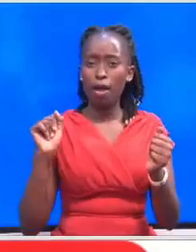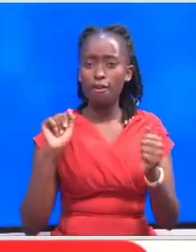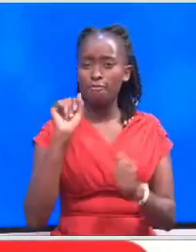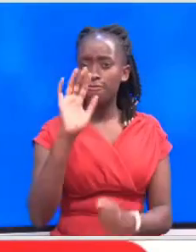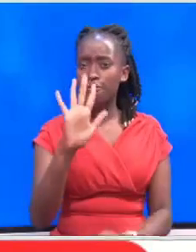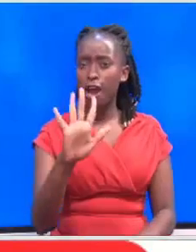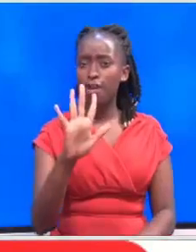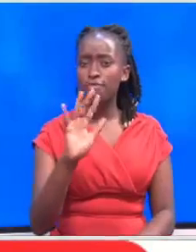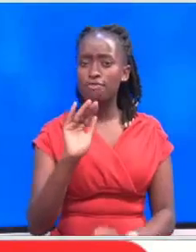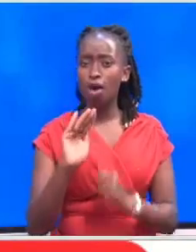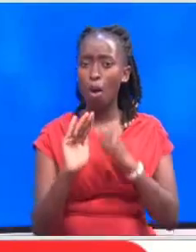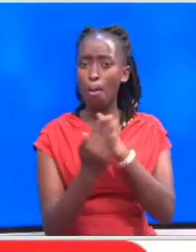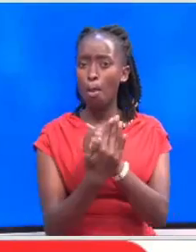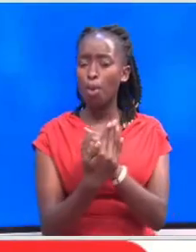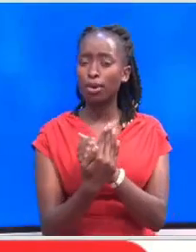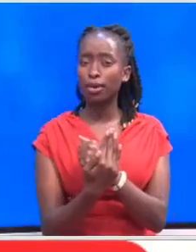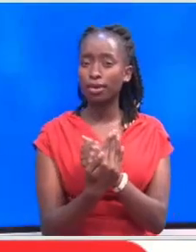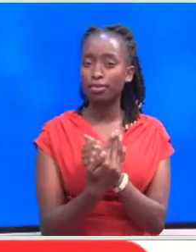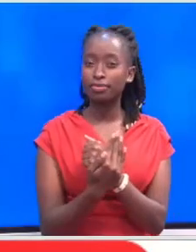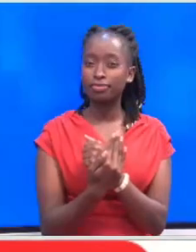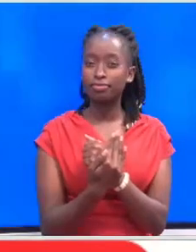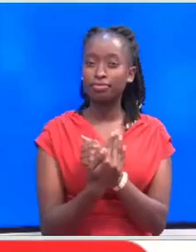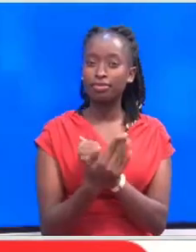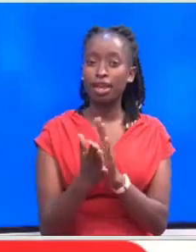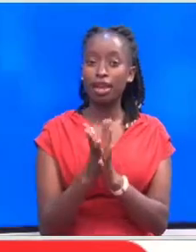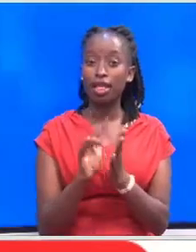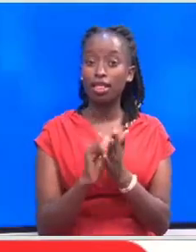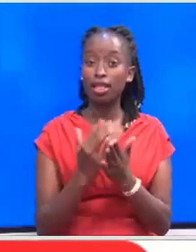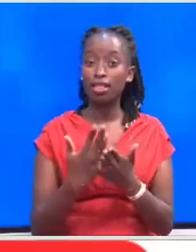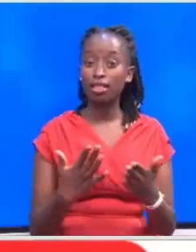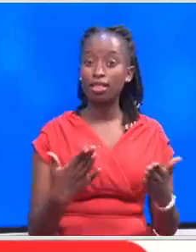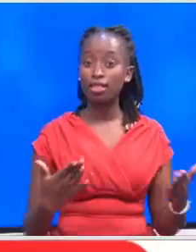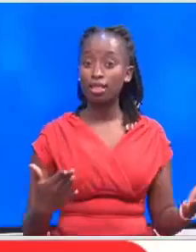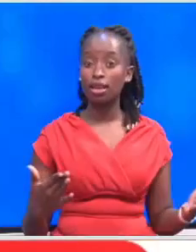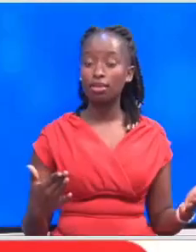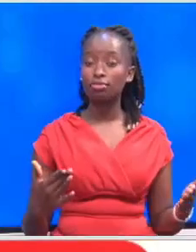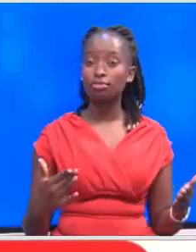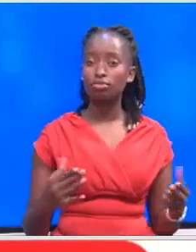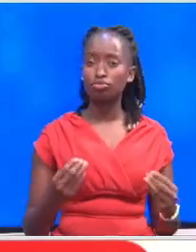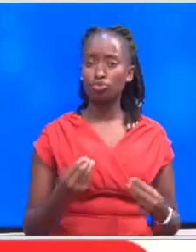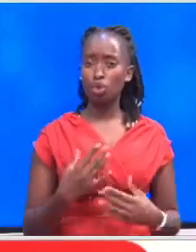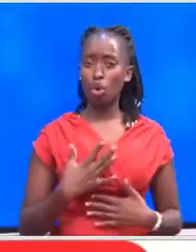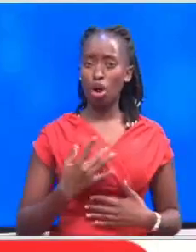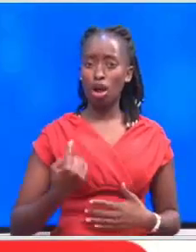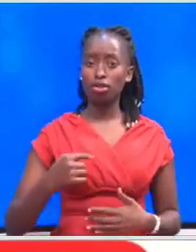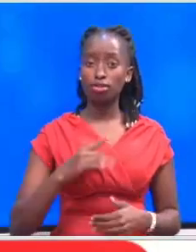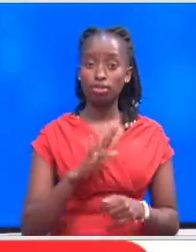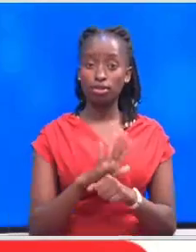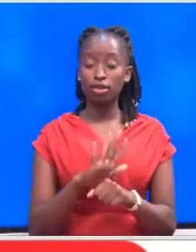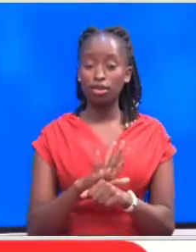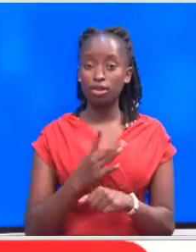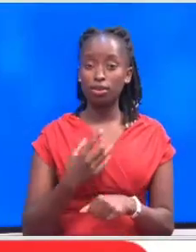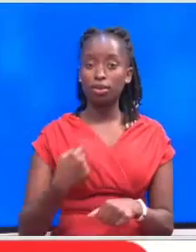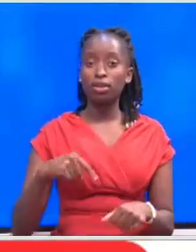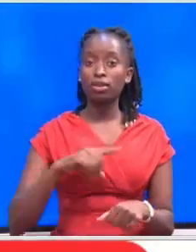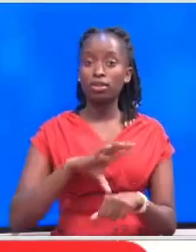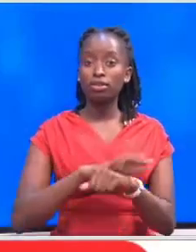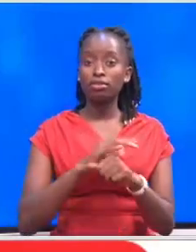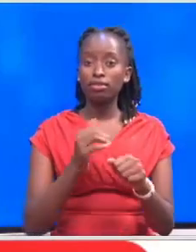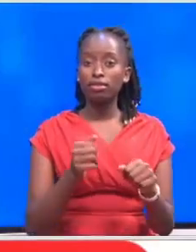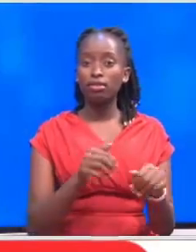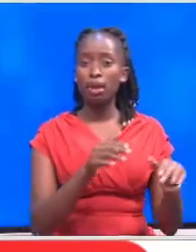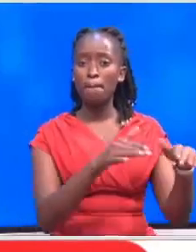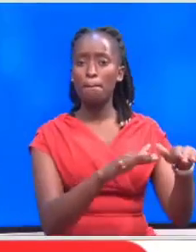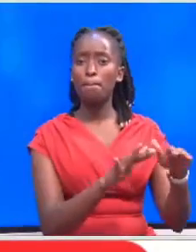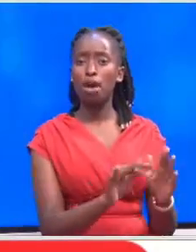asubuhi, na hilo jambo likatushtua kila moja. Tuweze kusika au mandanda wawili kwa siku ya